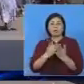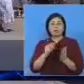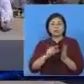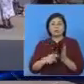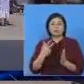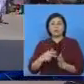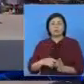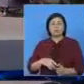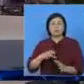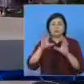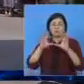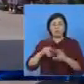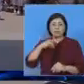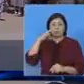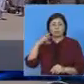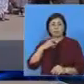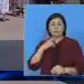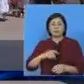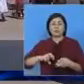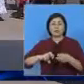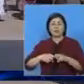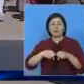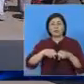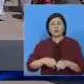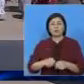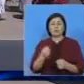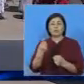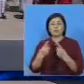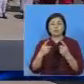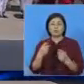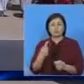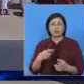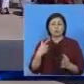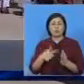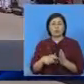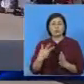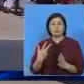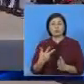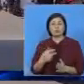Кодекса Республики Казахстан об административных правонарушениях, было выявлено 183 нарушения.